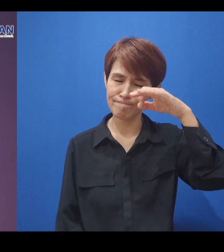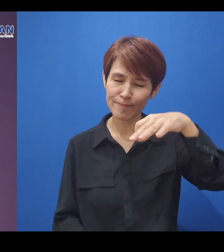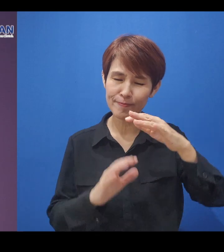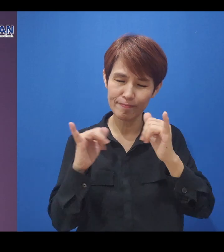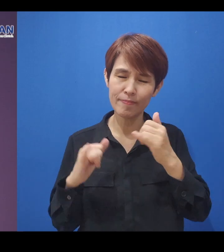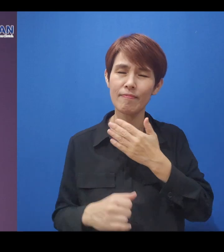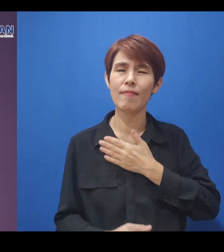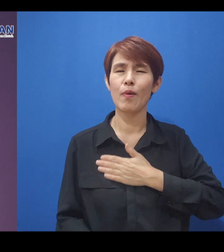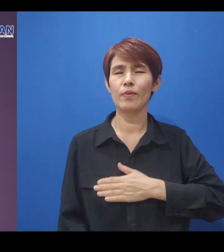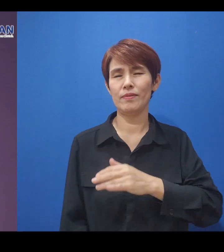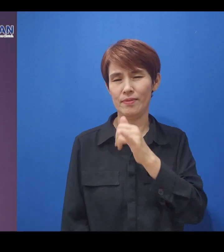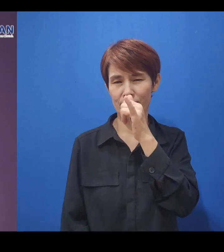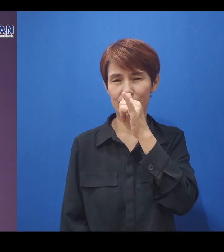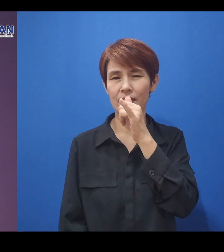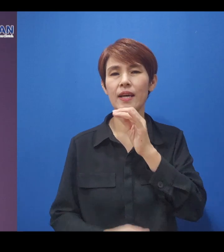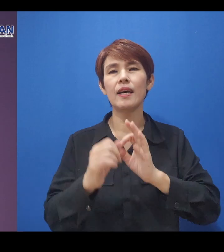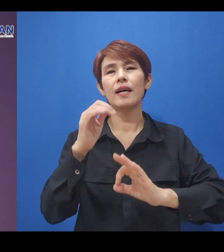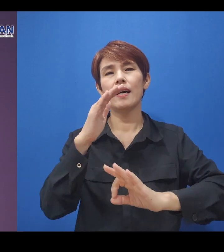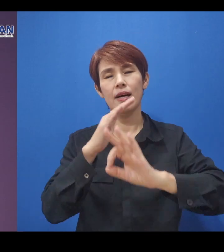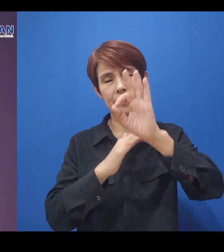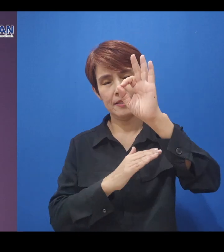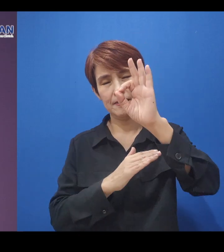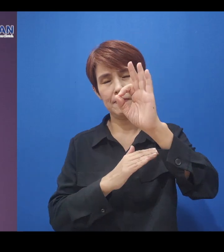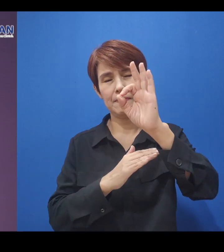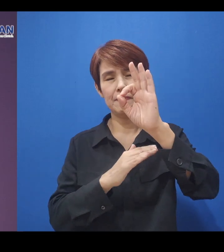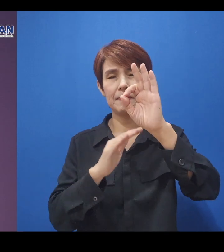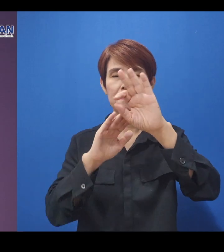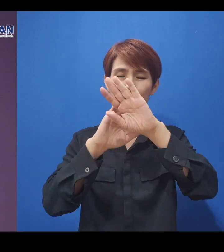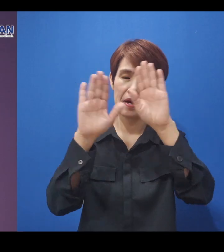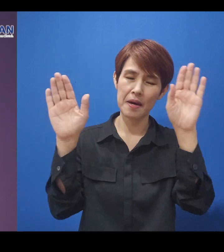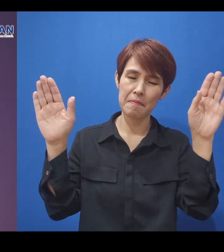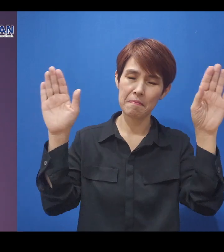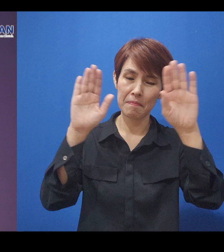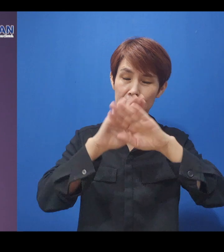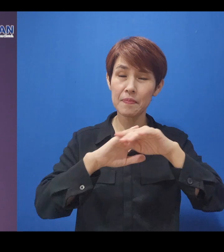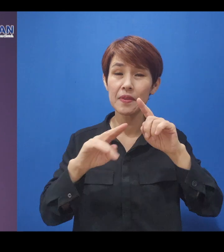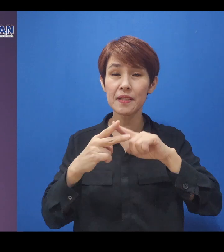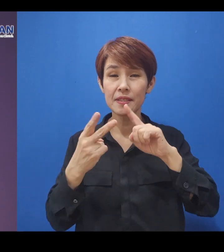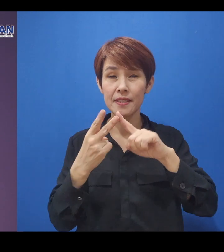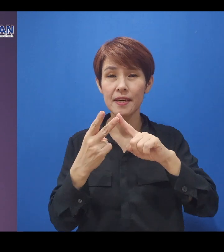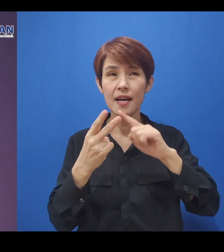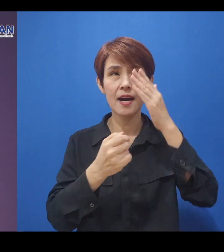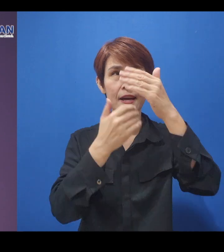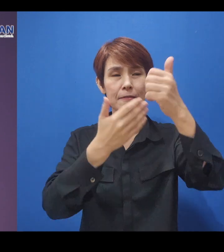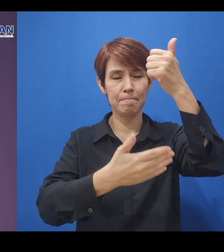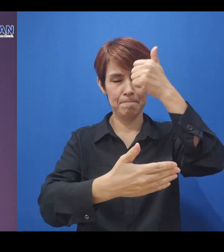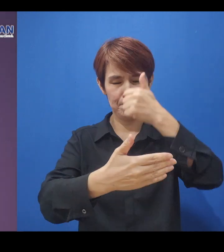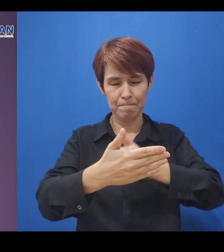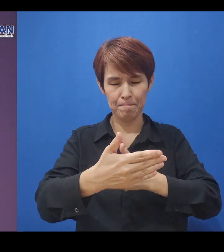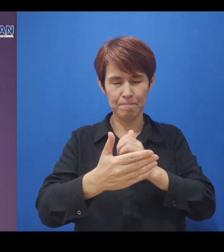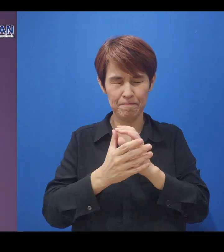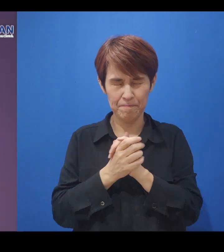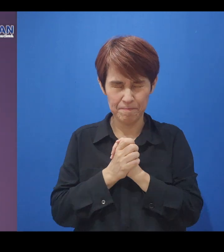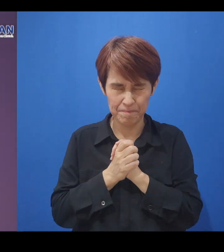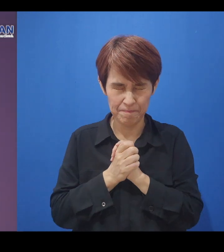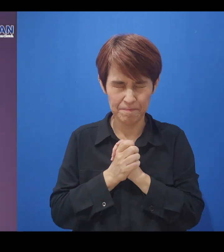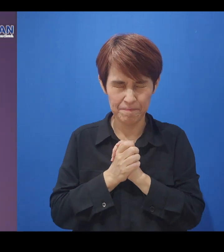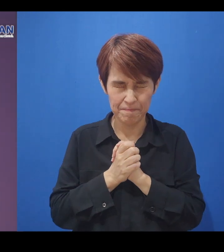알고 아침이고 밤이고 우리 안에 거하시는 예수님 앞에 엎드려